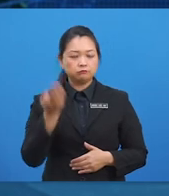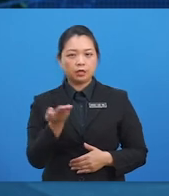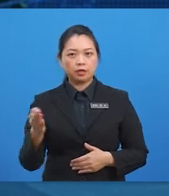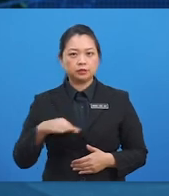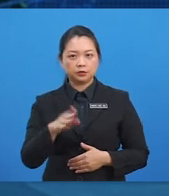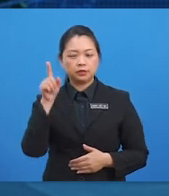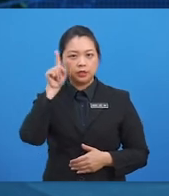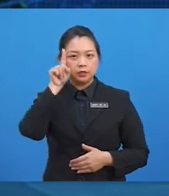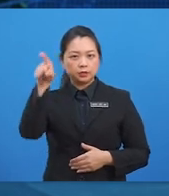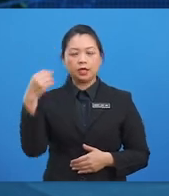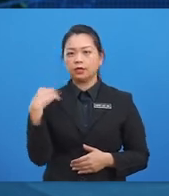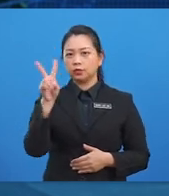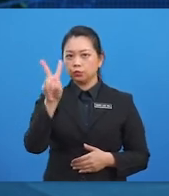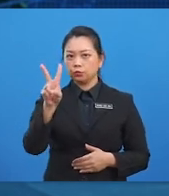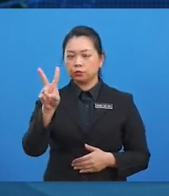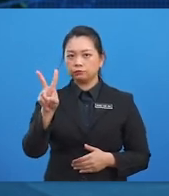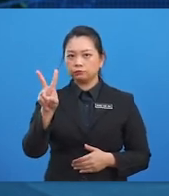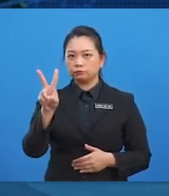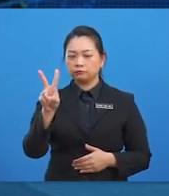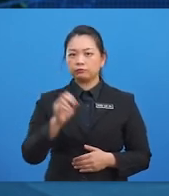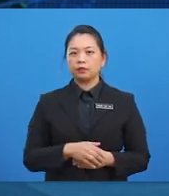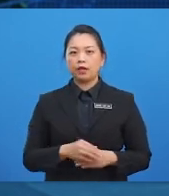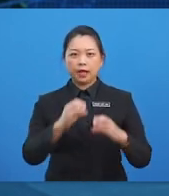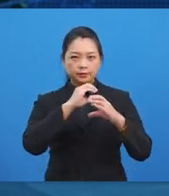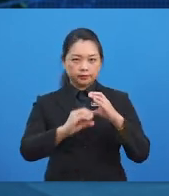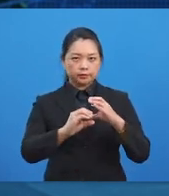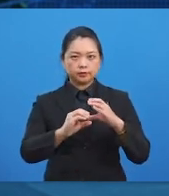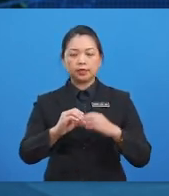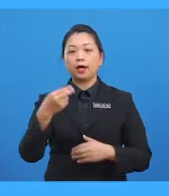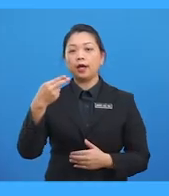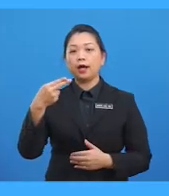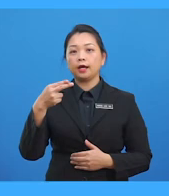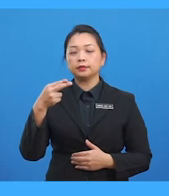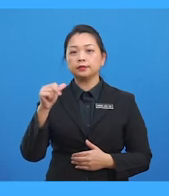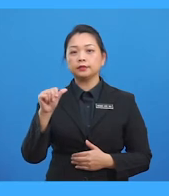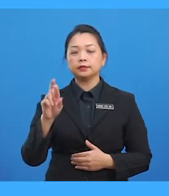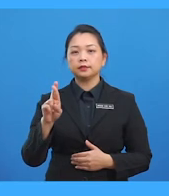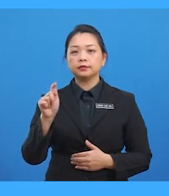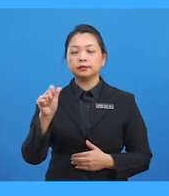intelek terbahagi kepada dua kategori iaitu hak cipta dan harta industri.